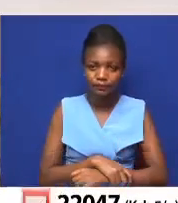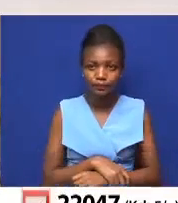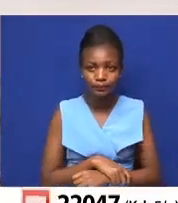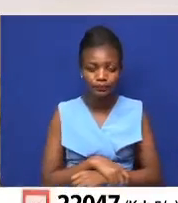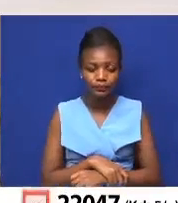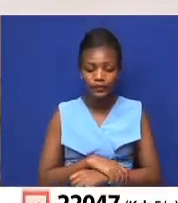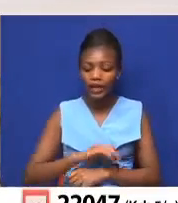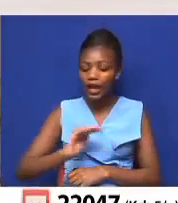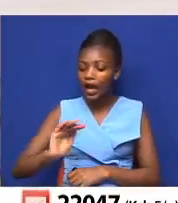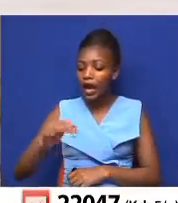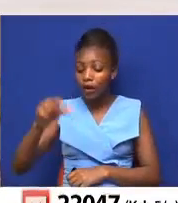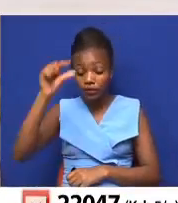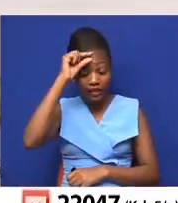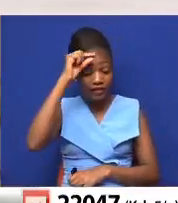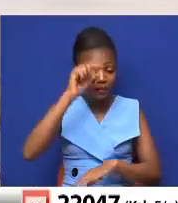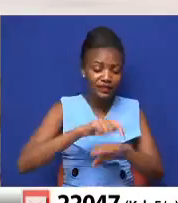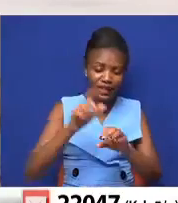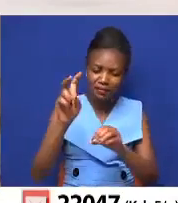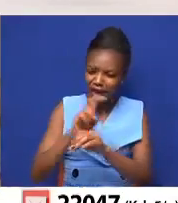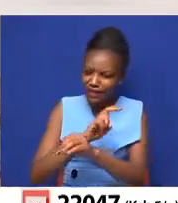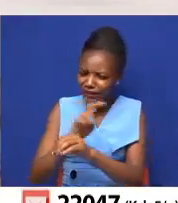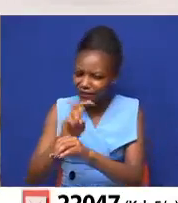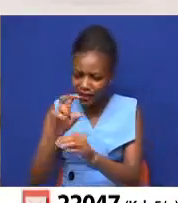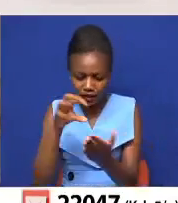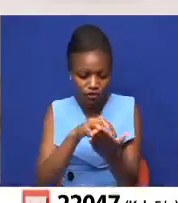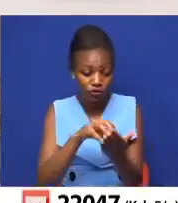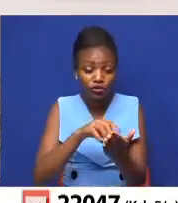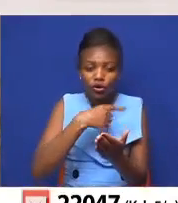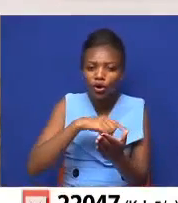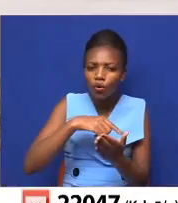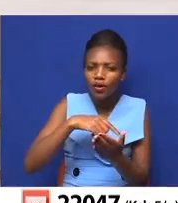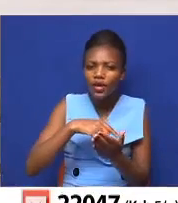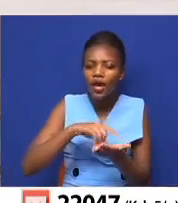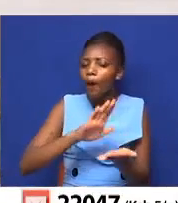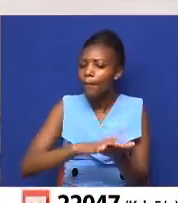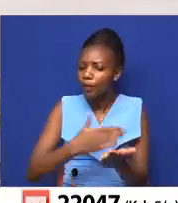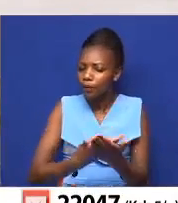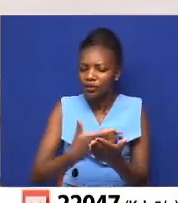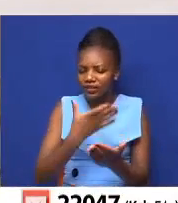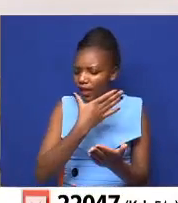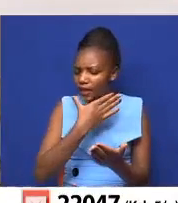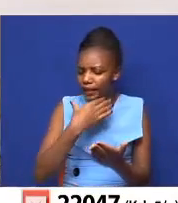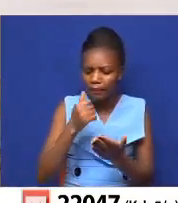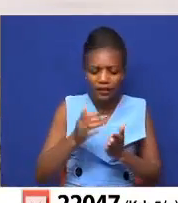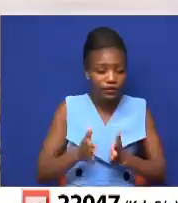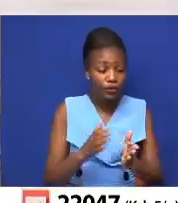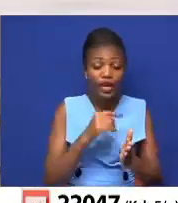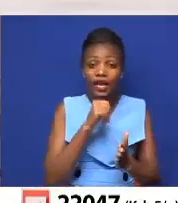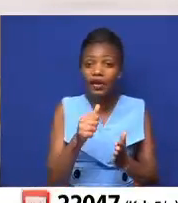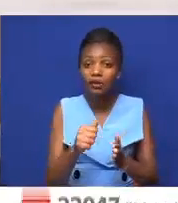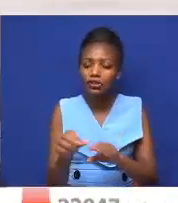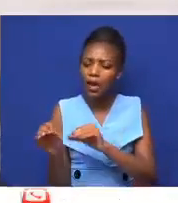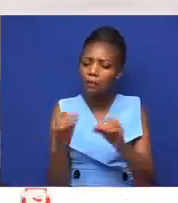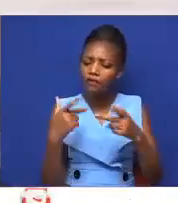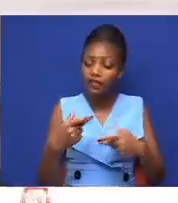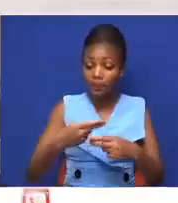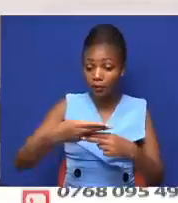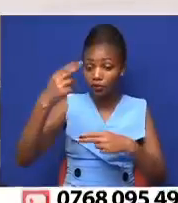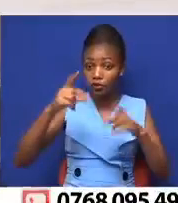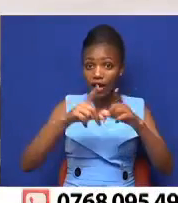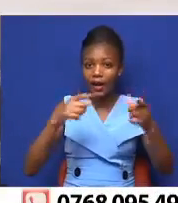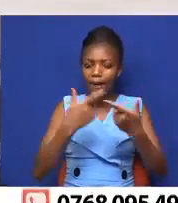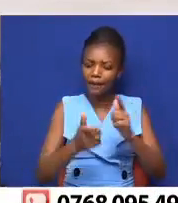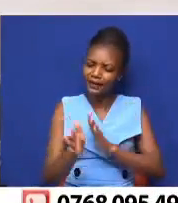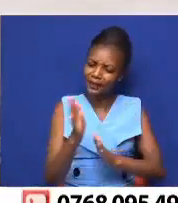own assessment of situations, we thought the best way is not just to move these people to higher grounds but to organize